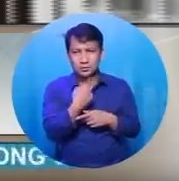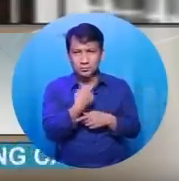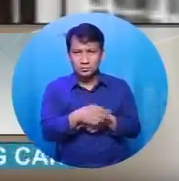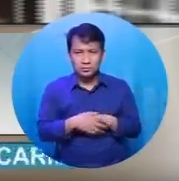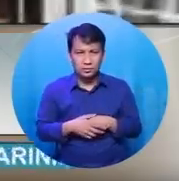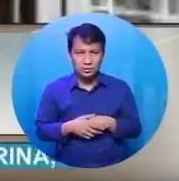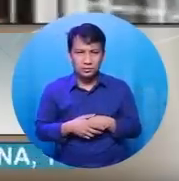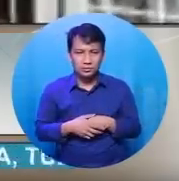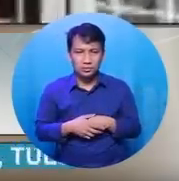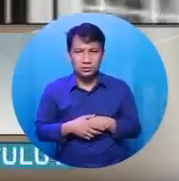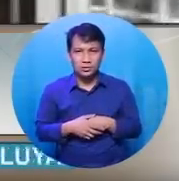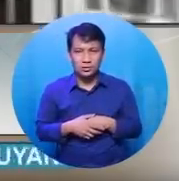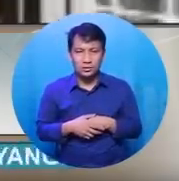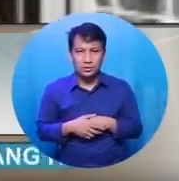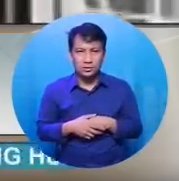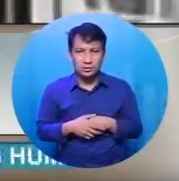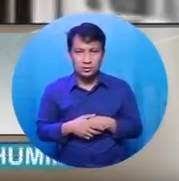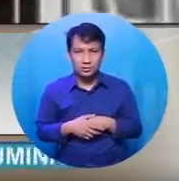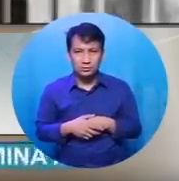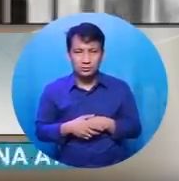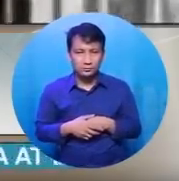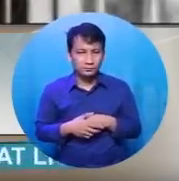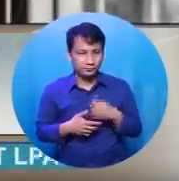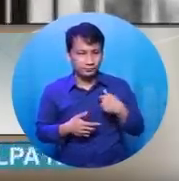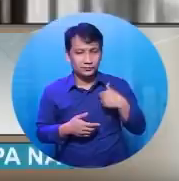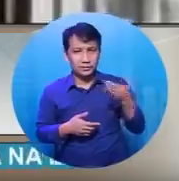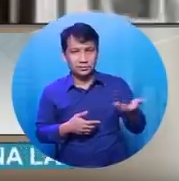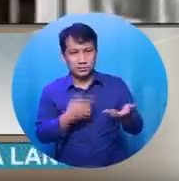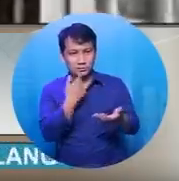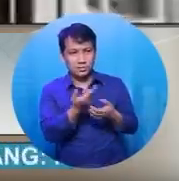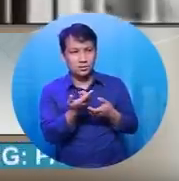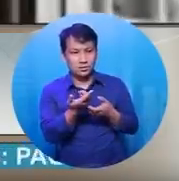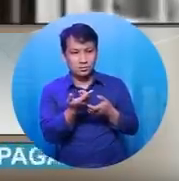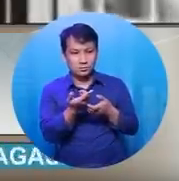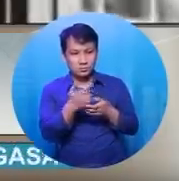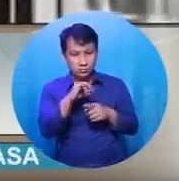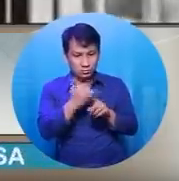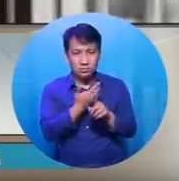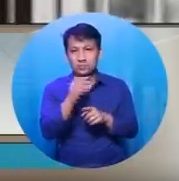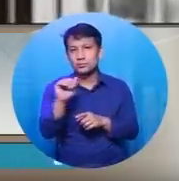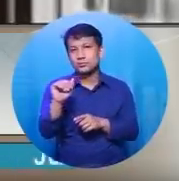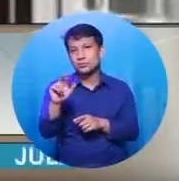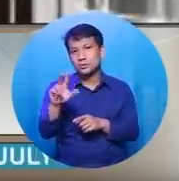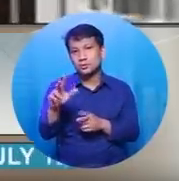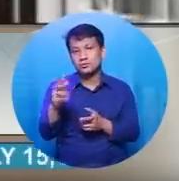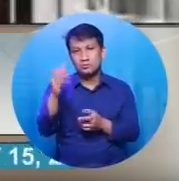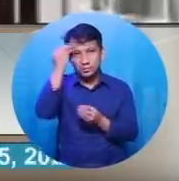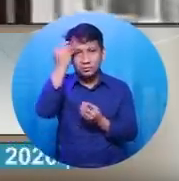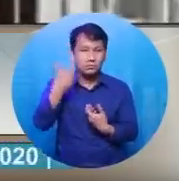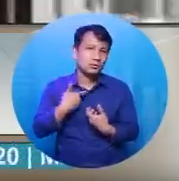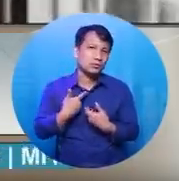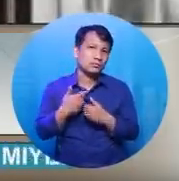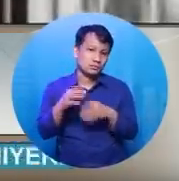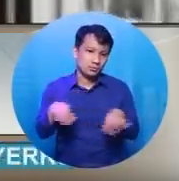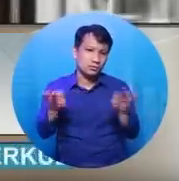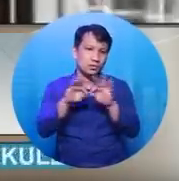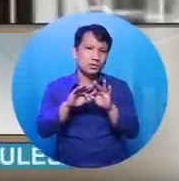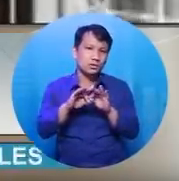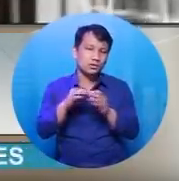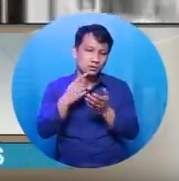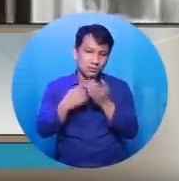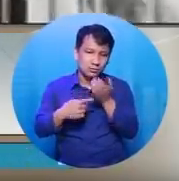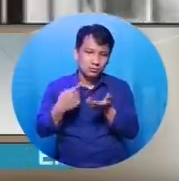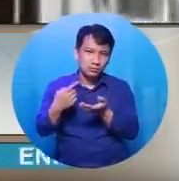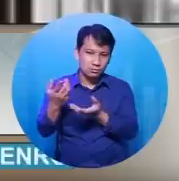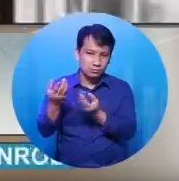yung concern po. Nung nalaman nila, sir, nung sabi July 13 lang daw po nila nalaman. Tapos yung tinatawagan po namin para kumuha